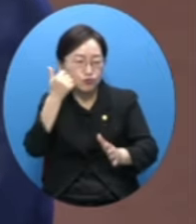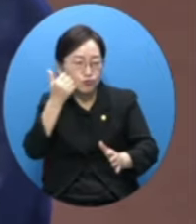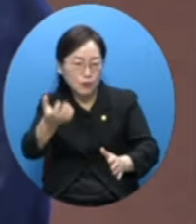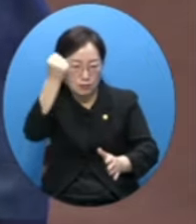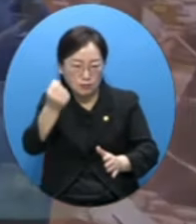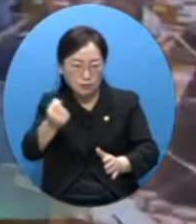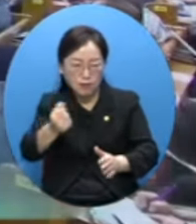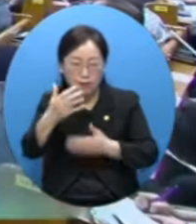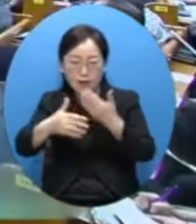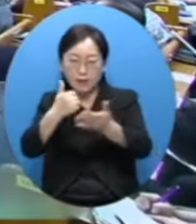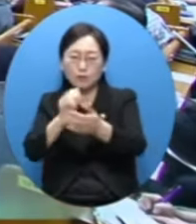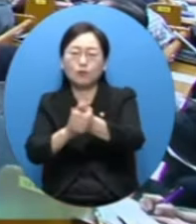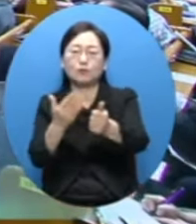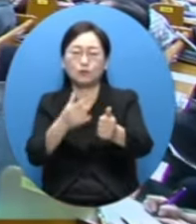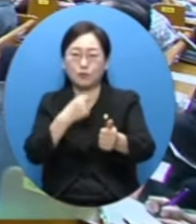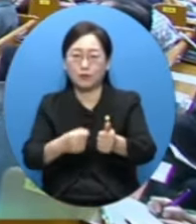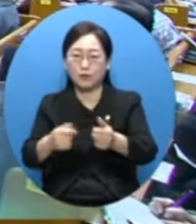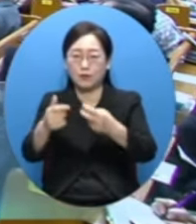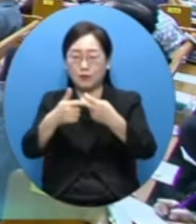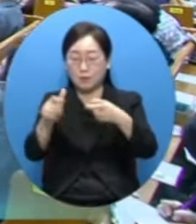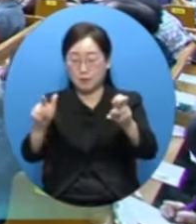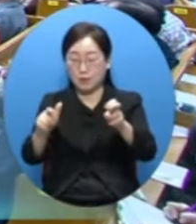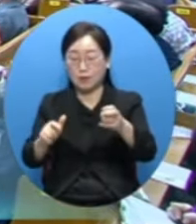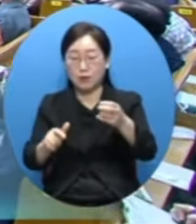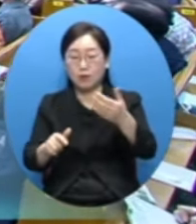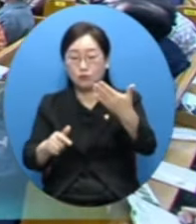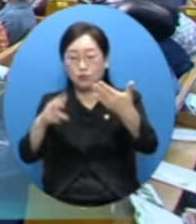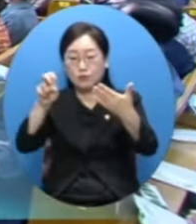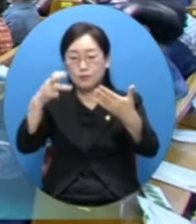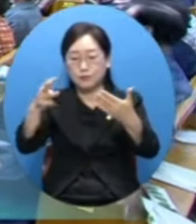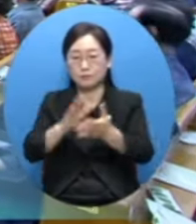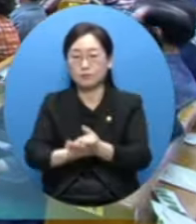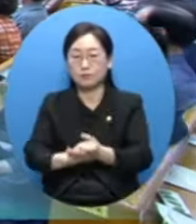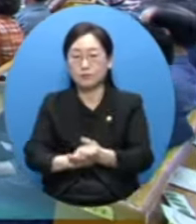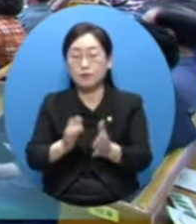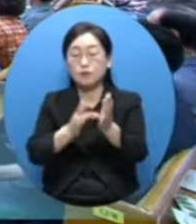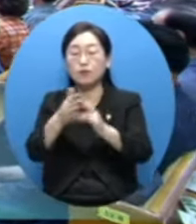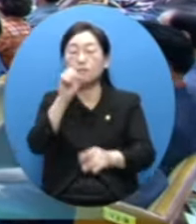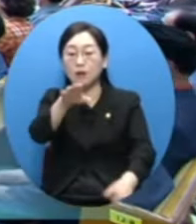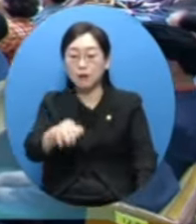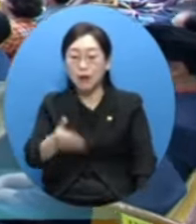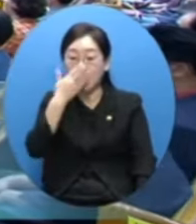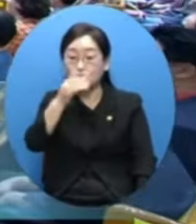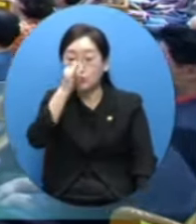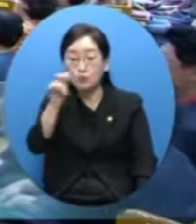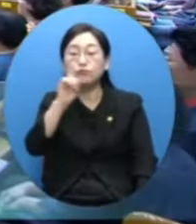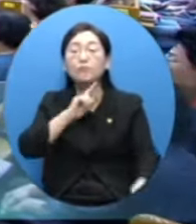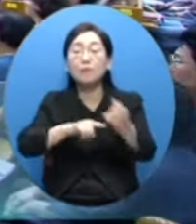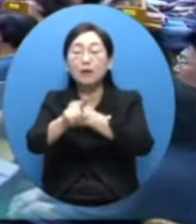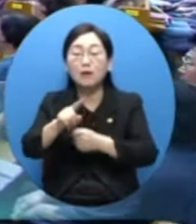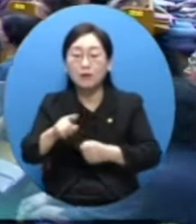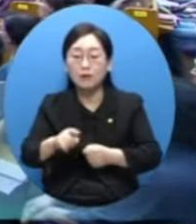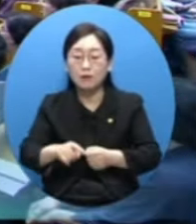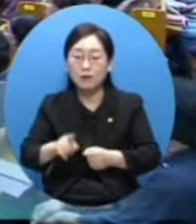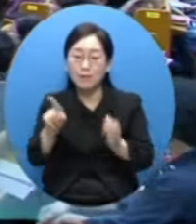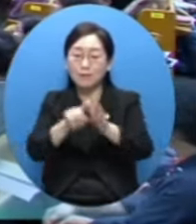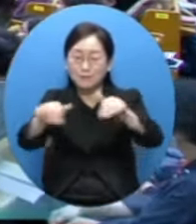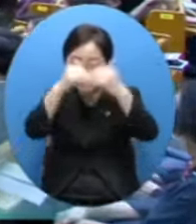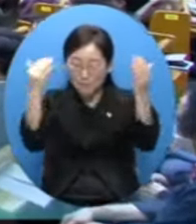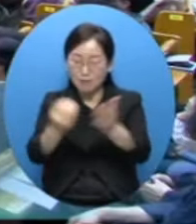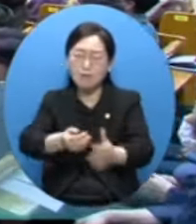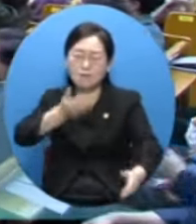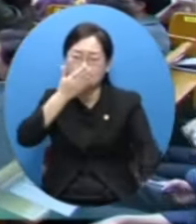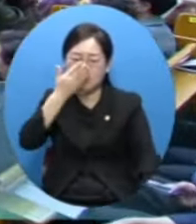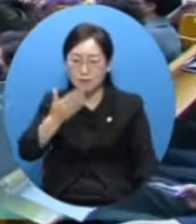9장 23절에 주님 말씀하셨습니다. 예수께서 이르시되 할 수 있거든이 무슨 말이냐 믿는 자에게는 능히 하지 못할 일이